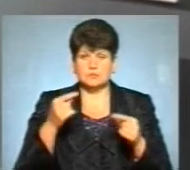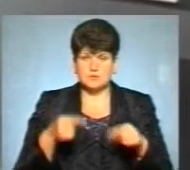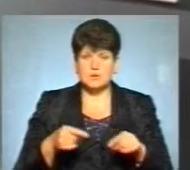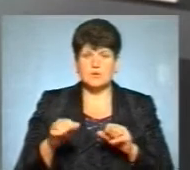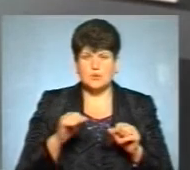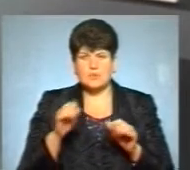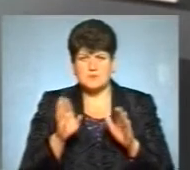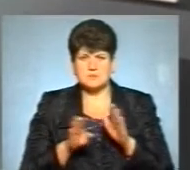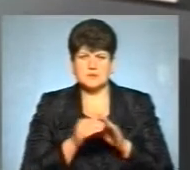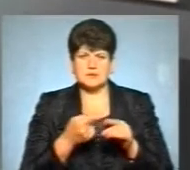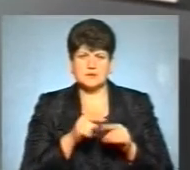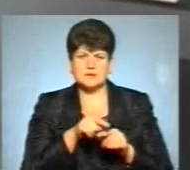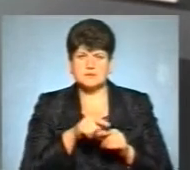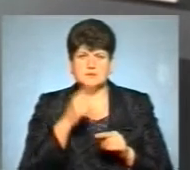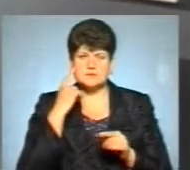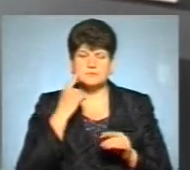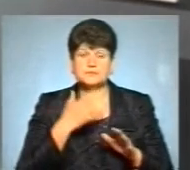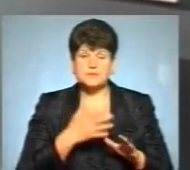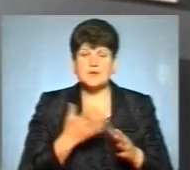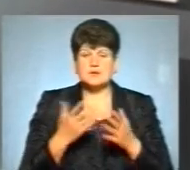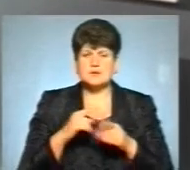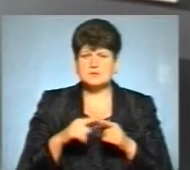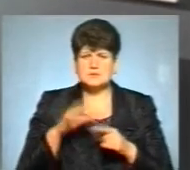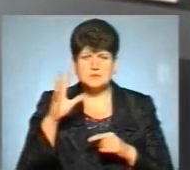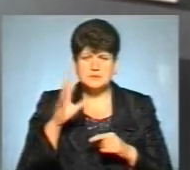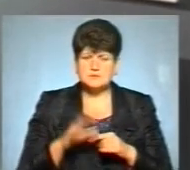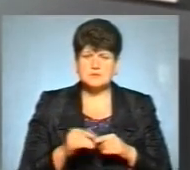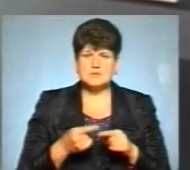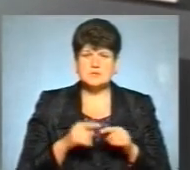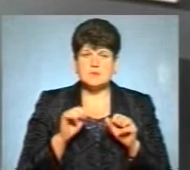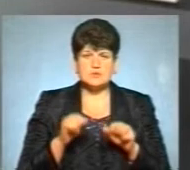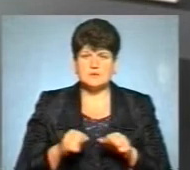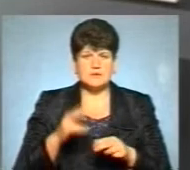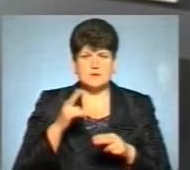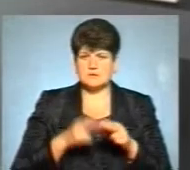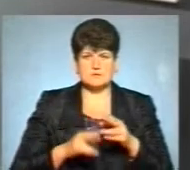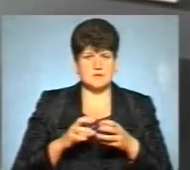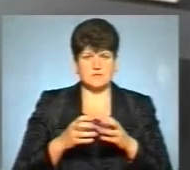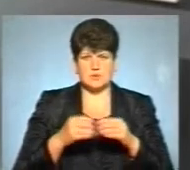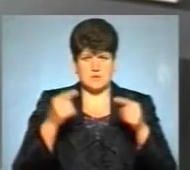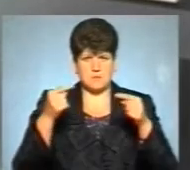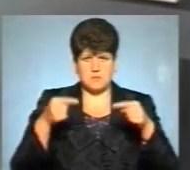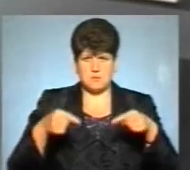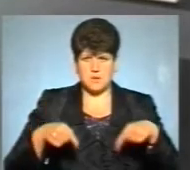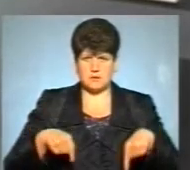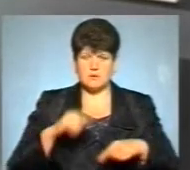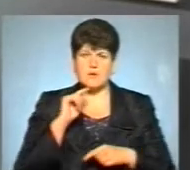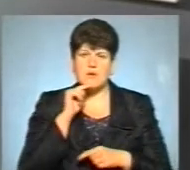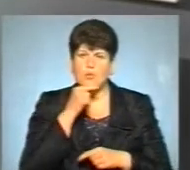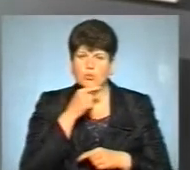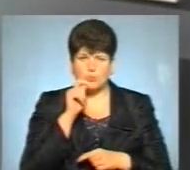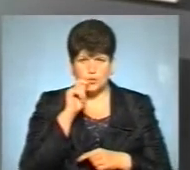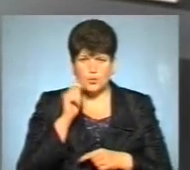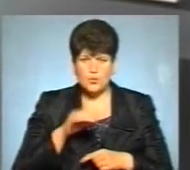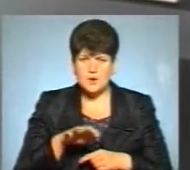це десь підлаштовувався. Але, скоріше всього, що це, можливо, і не остаточний варіант падіння економіки України. Я